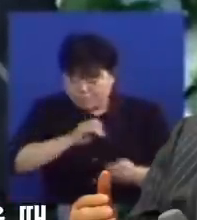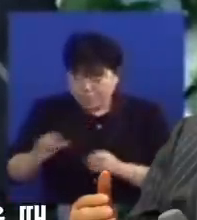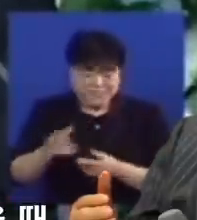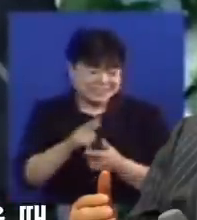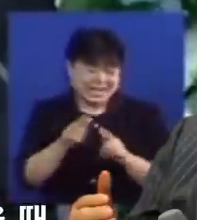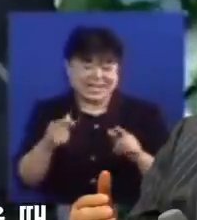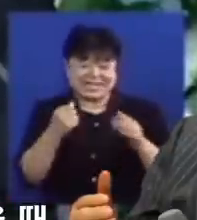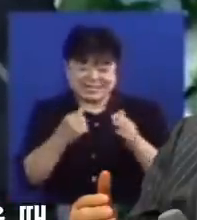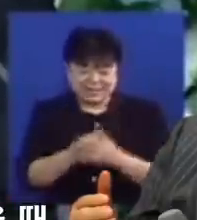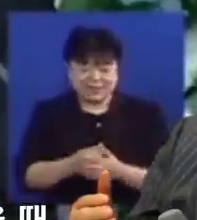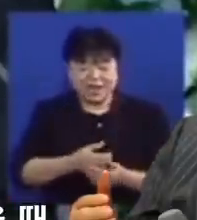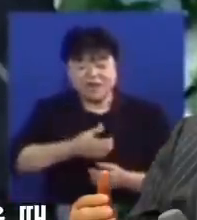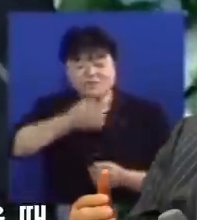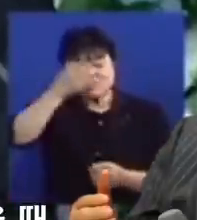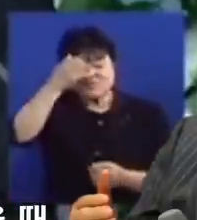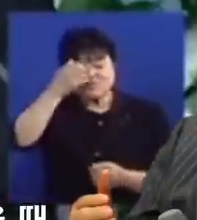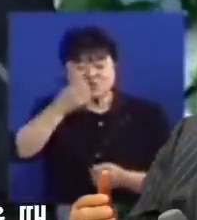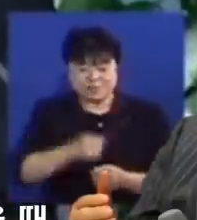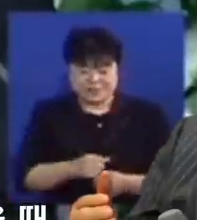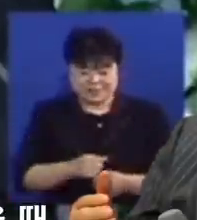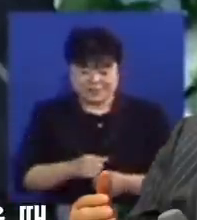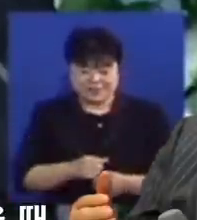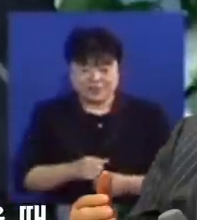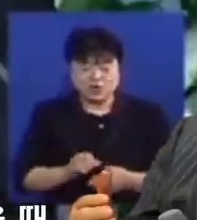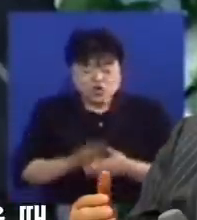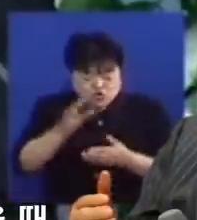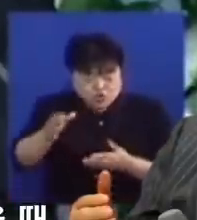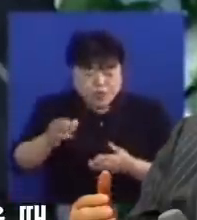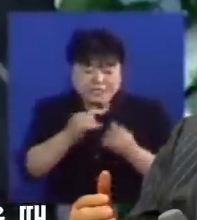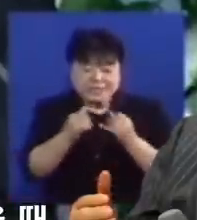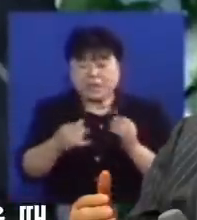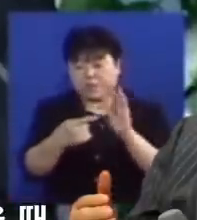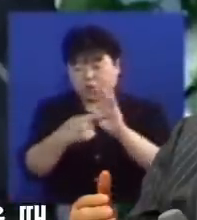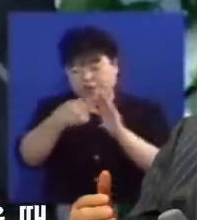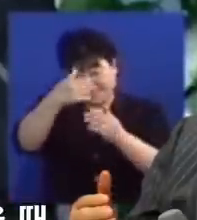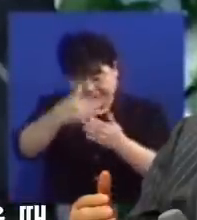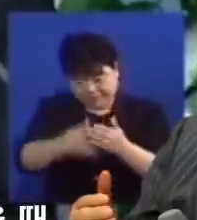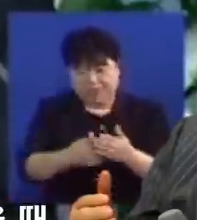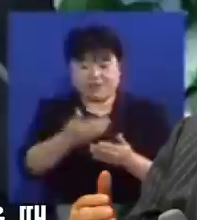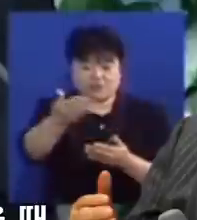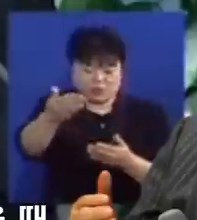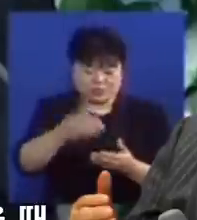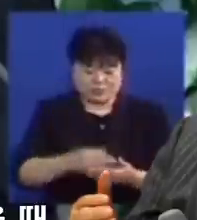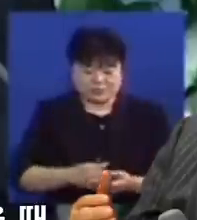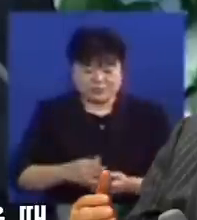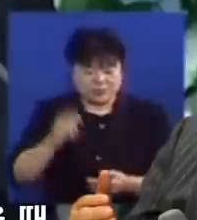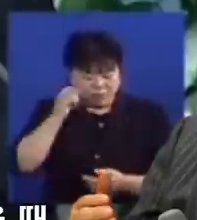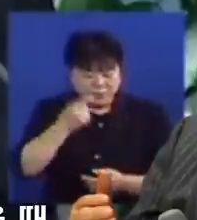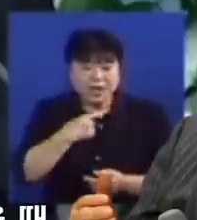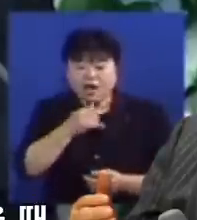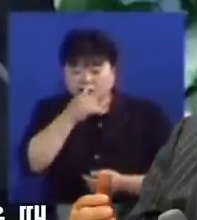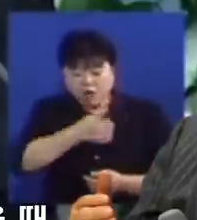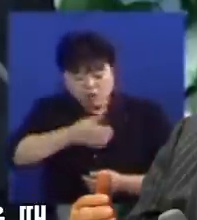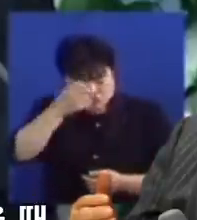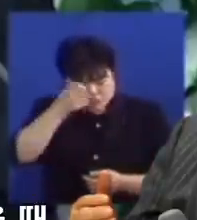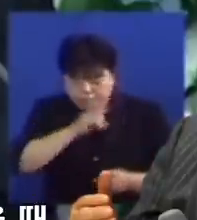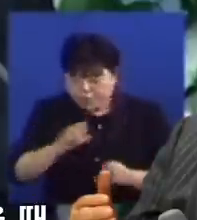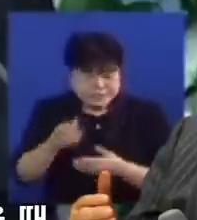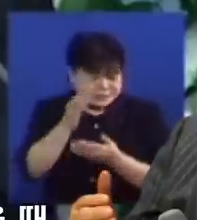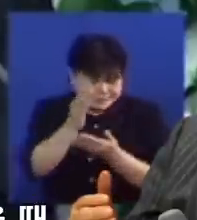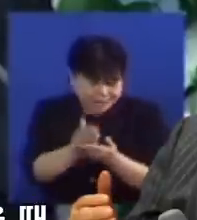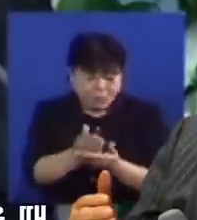버리지 않으니까 꿈이 그러하여 가면 역사에 남는 인물로 만드는 것입니다. 시련은 있어도 꿈은